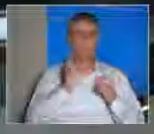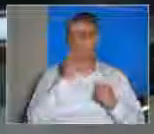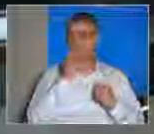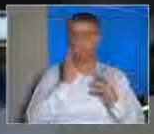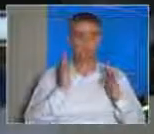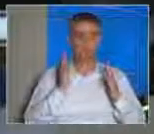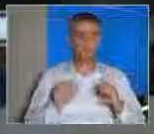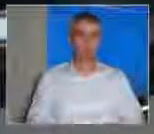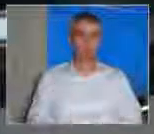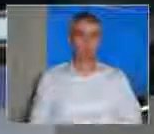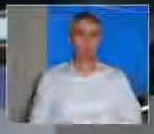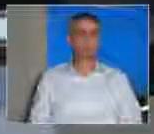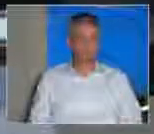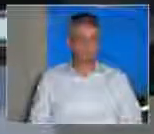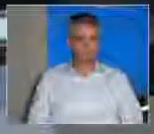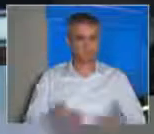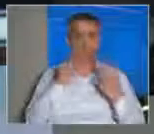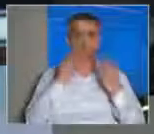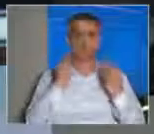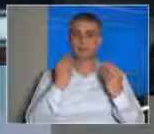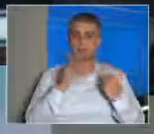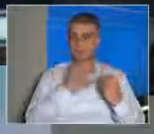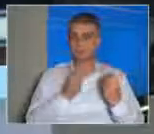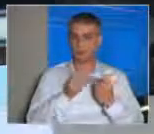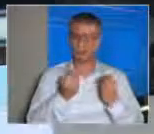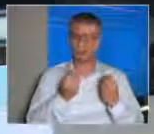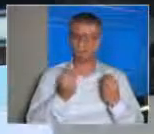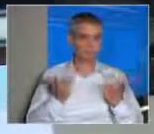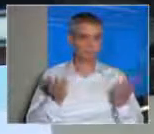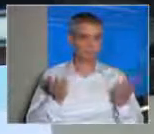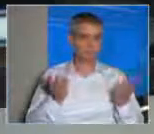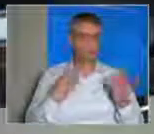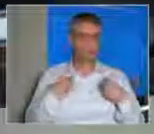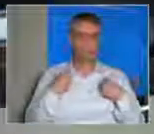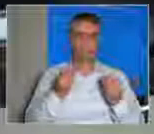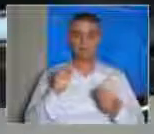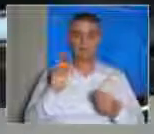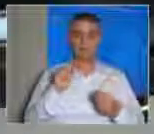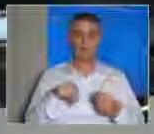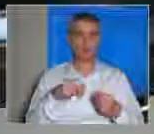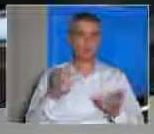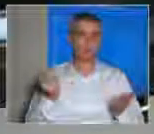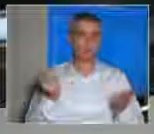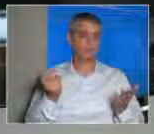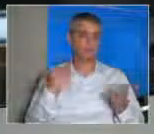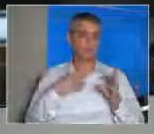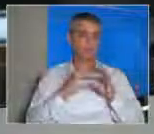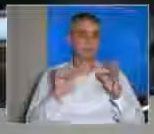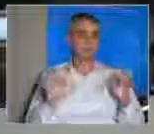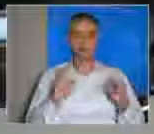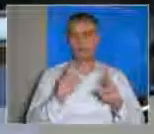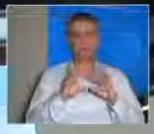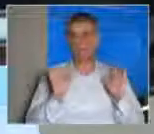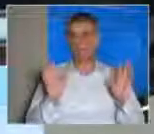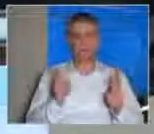צעירים אפילו. חברים, תודה רבה. אלא אם כן תרצה להוסיף עוד משהו, כי בעיקר נתתי למורן כאן להביע את זה, אבל נראה לי שהסכמנו. בוא